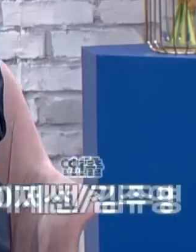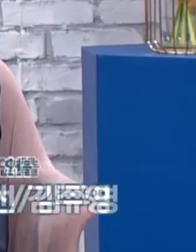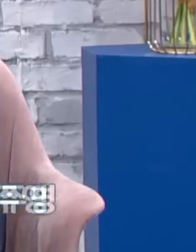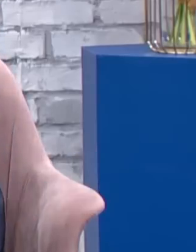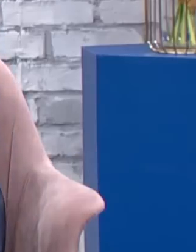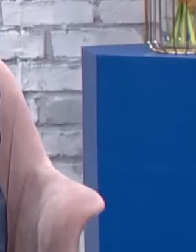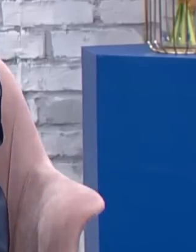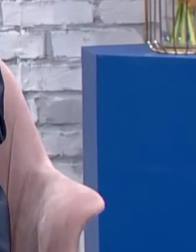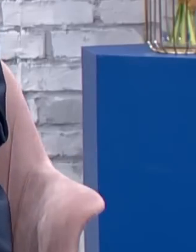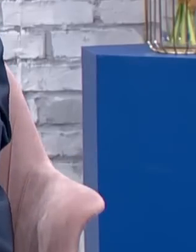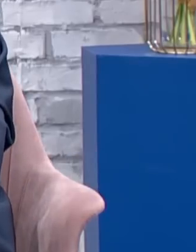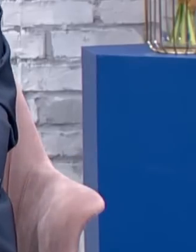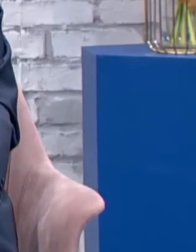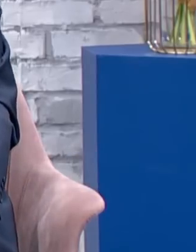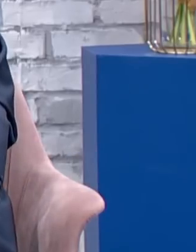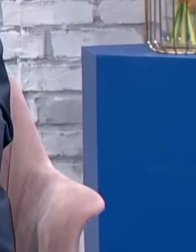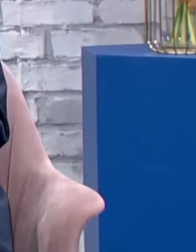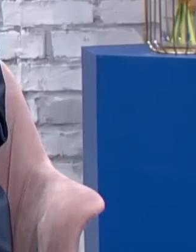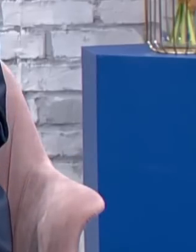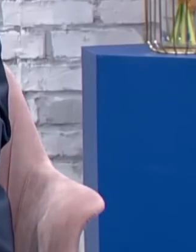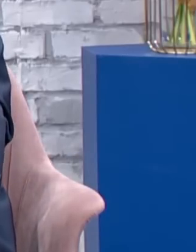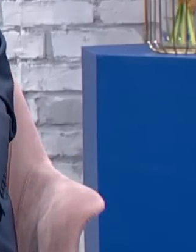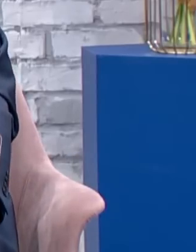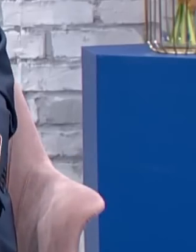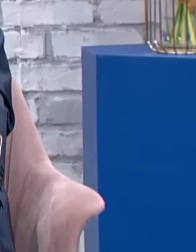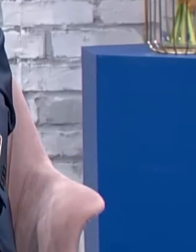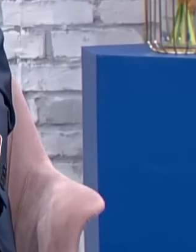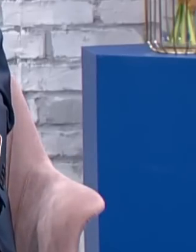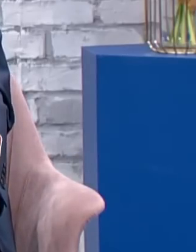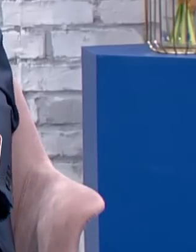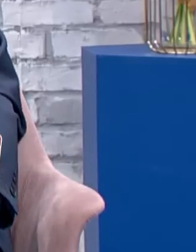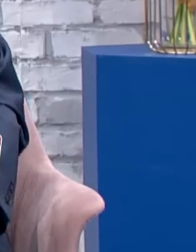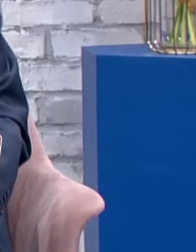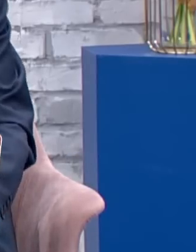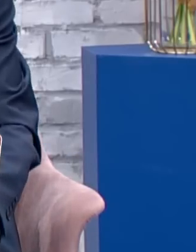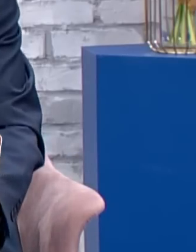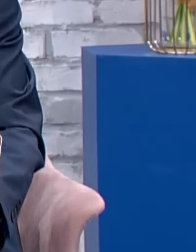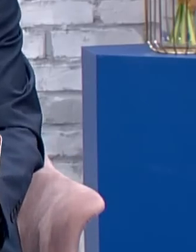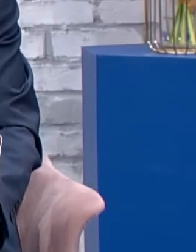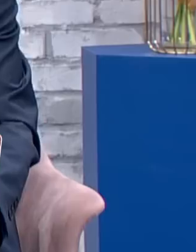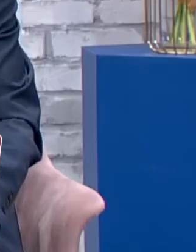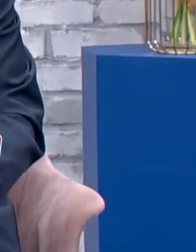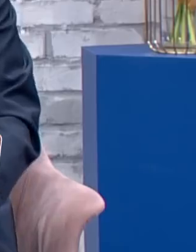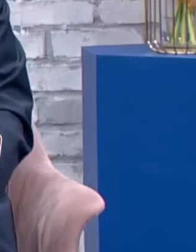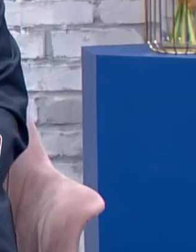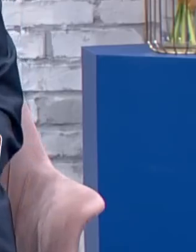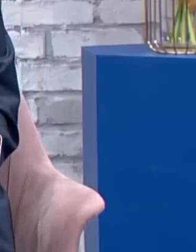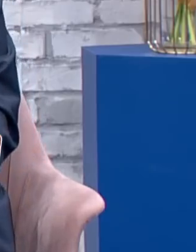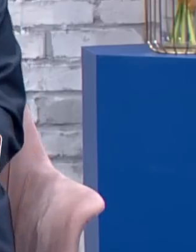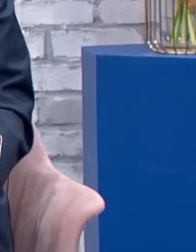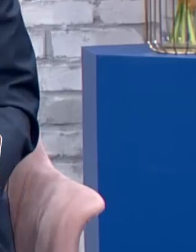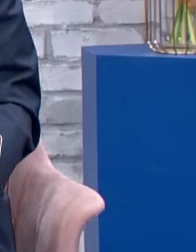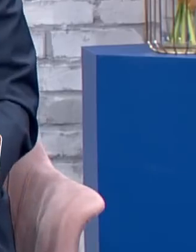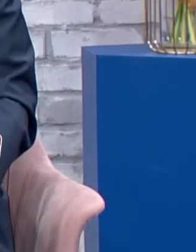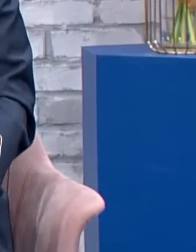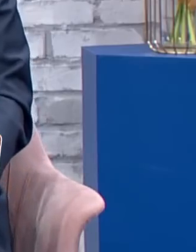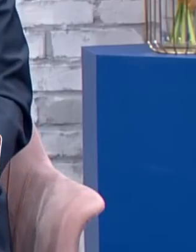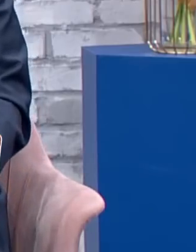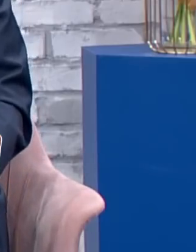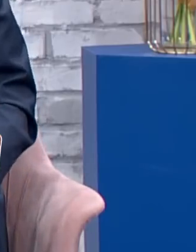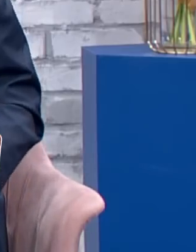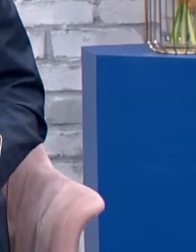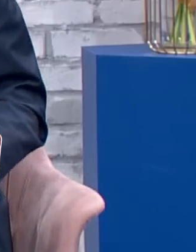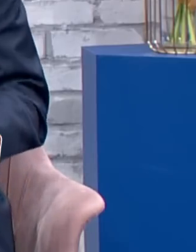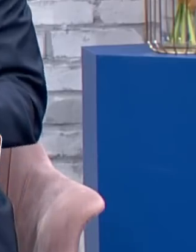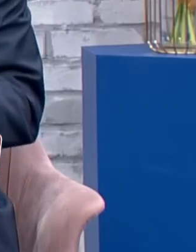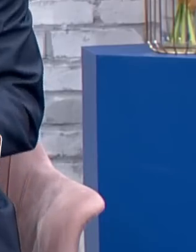다음 세대와 가슴 뛰는 세상을 열어갑니다라는 슬로건으로 한 교회 한 학교 세우기 운동. 네. 자, 복음을 통해서 기독교 대안학교를 세우는